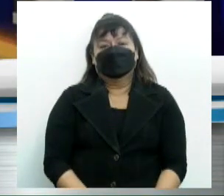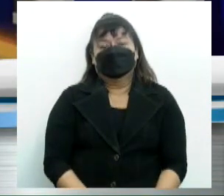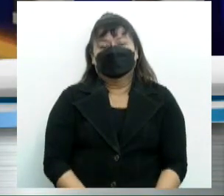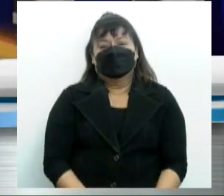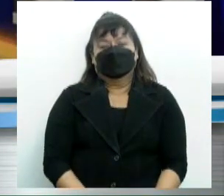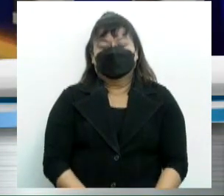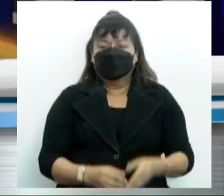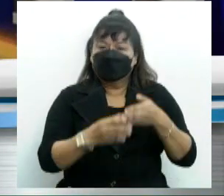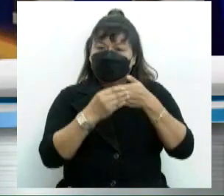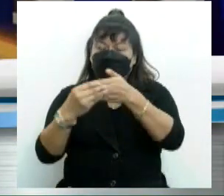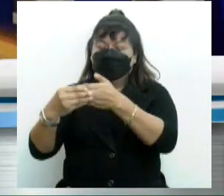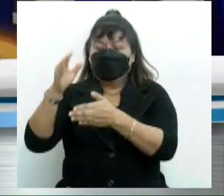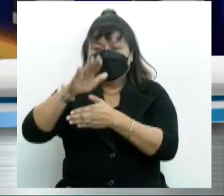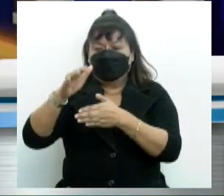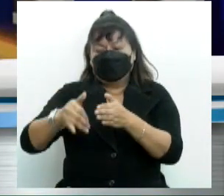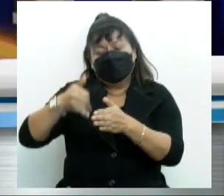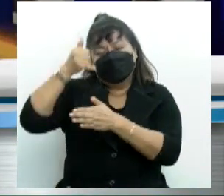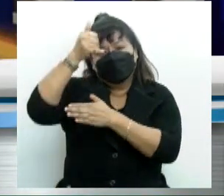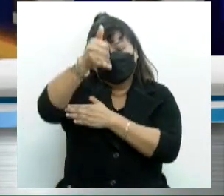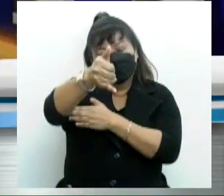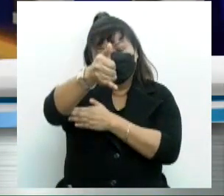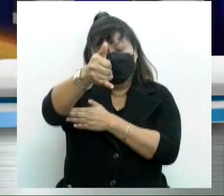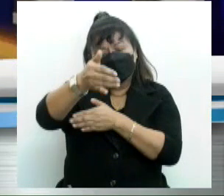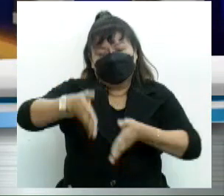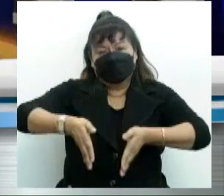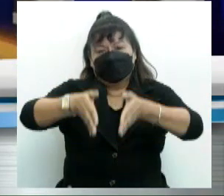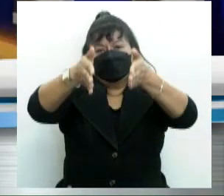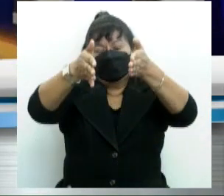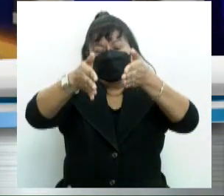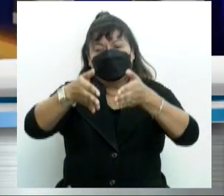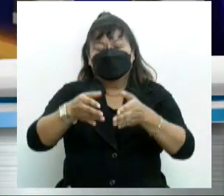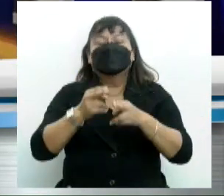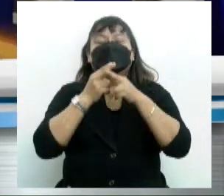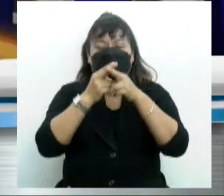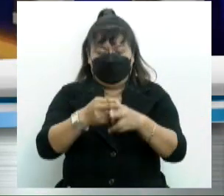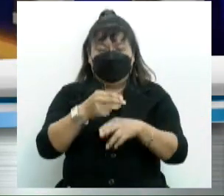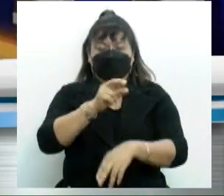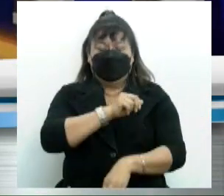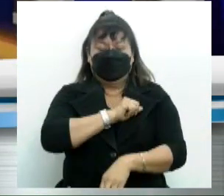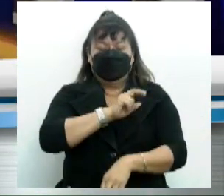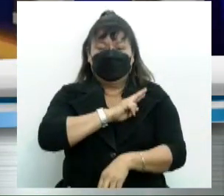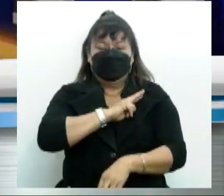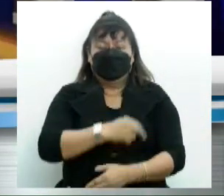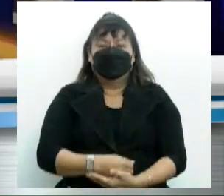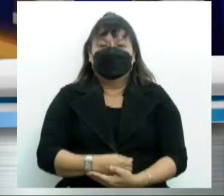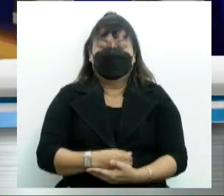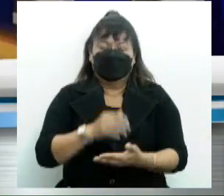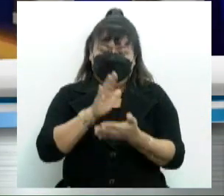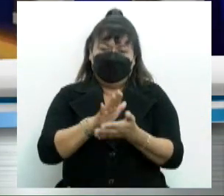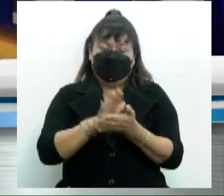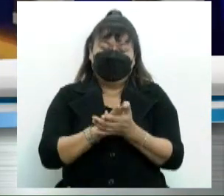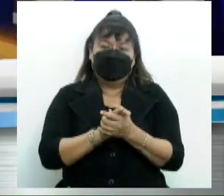คอยพานักเรียนข้ามถนนจากอีกฝั่งมาอีกฝั่งด้วยตัวท่านเองมาแล้วหลายโรง